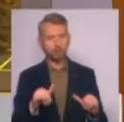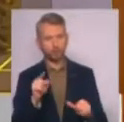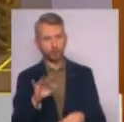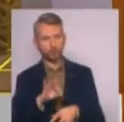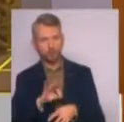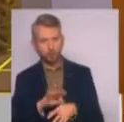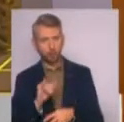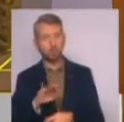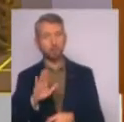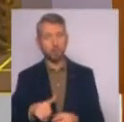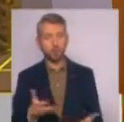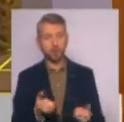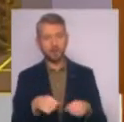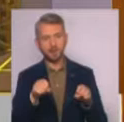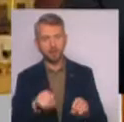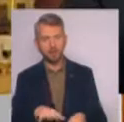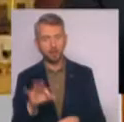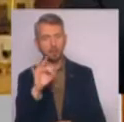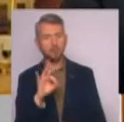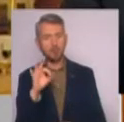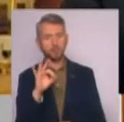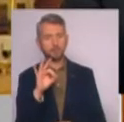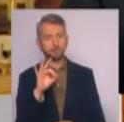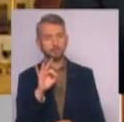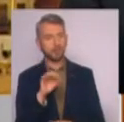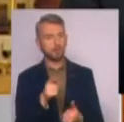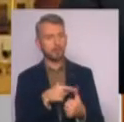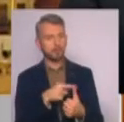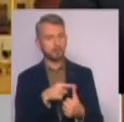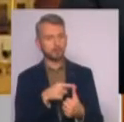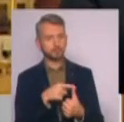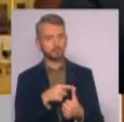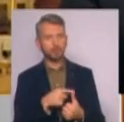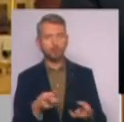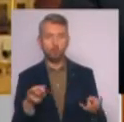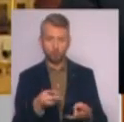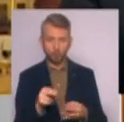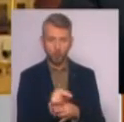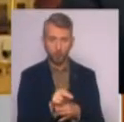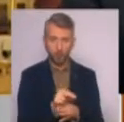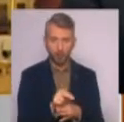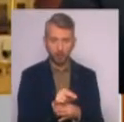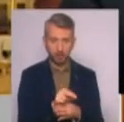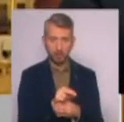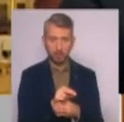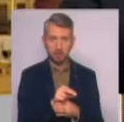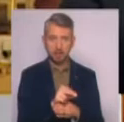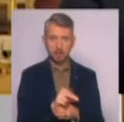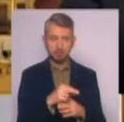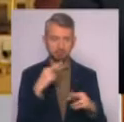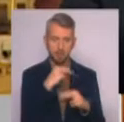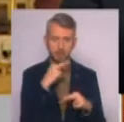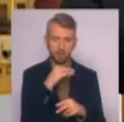захворювання. І потім приймається рішення про, перше, потрібно лікувати медикаментозно ці,